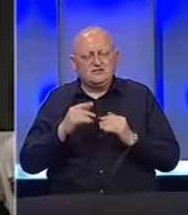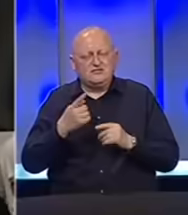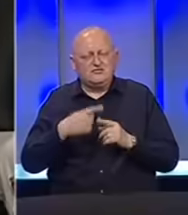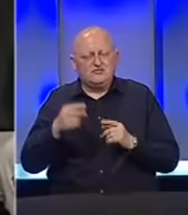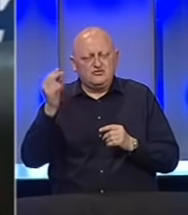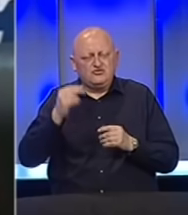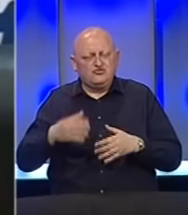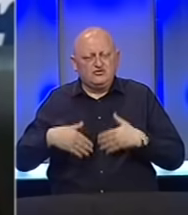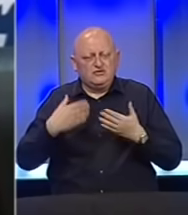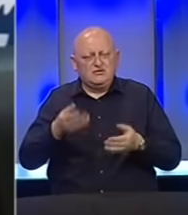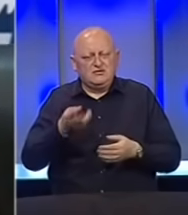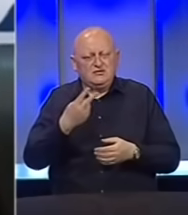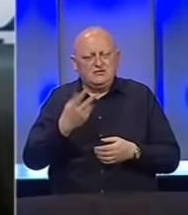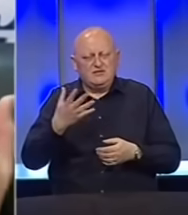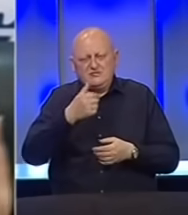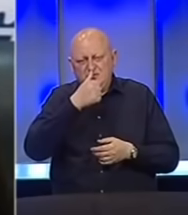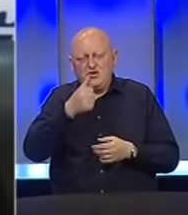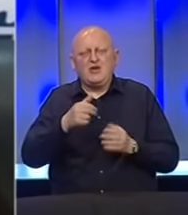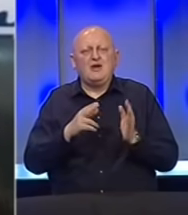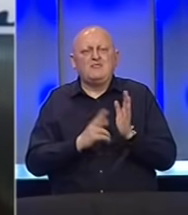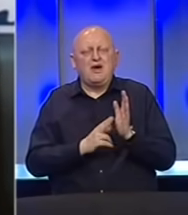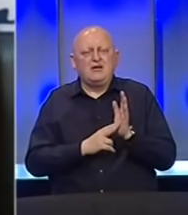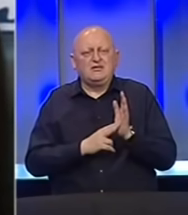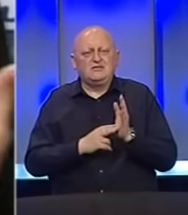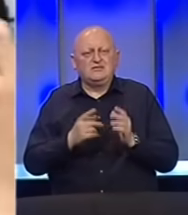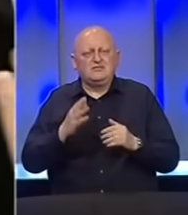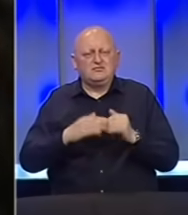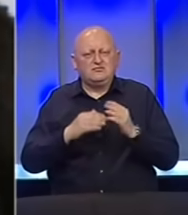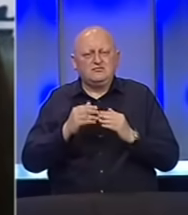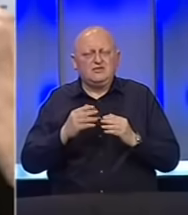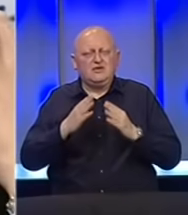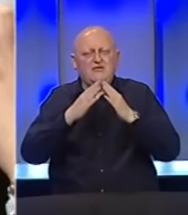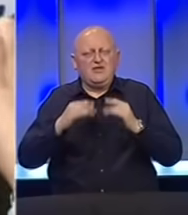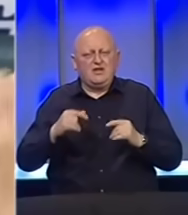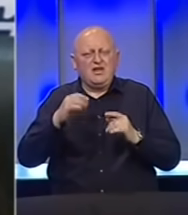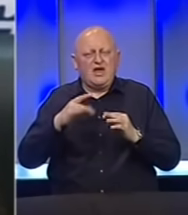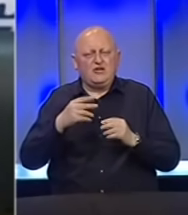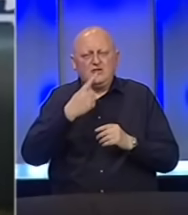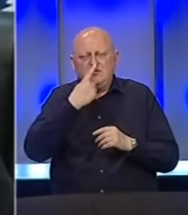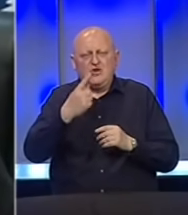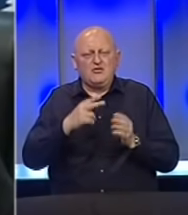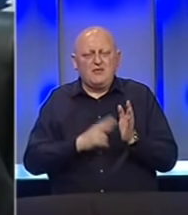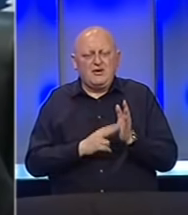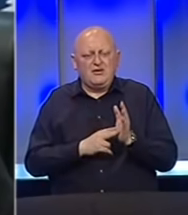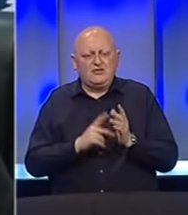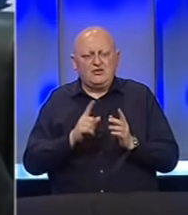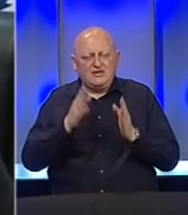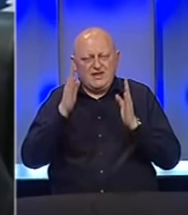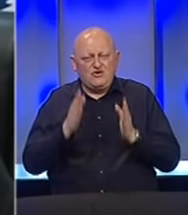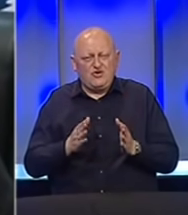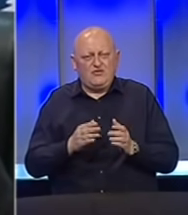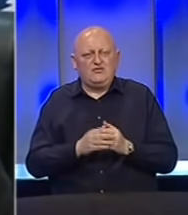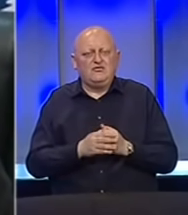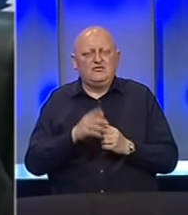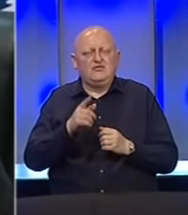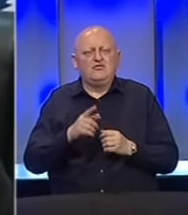stručne usluge iznose 25 miliona maraka, a izgradnja vile na Jahorini milion maraka. Nevjerovatno je